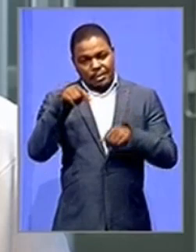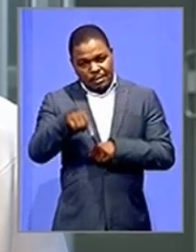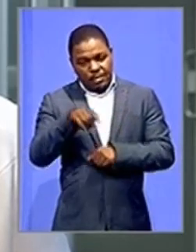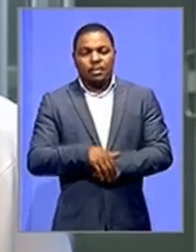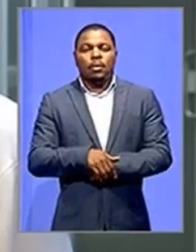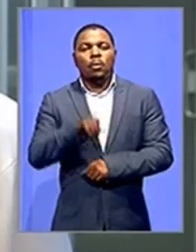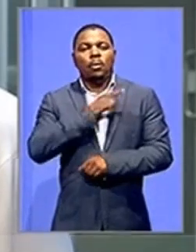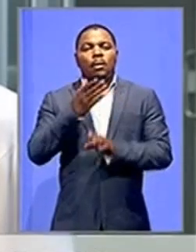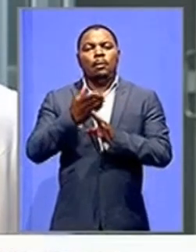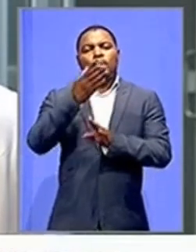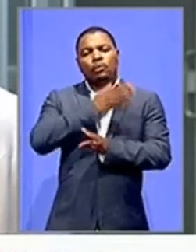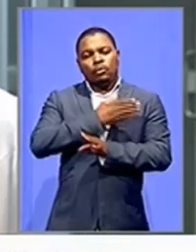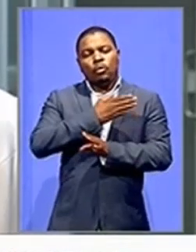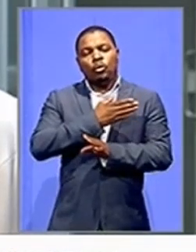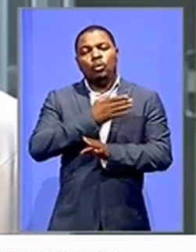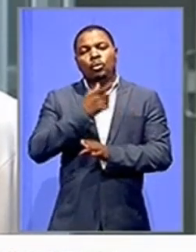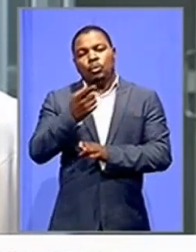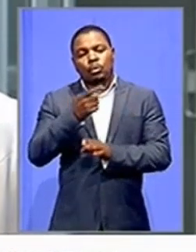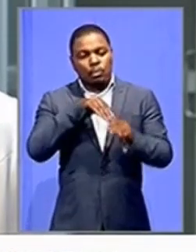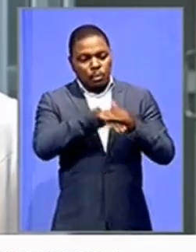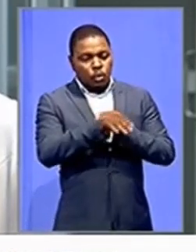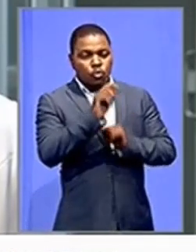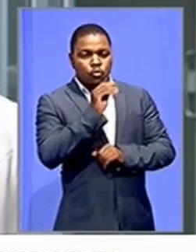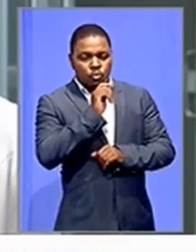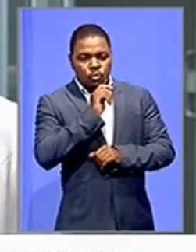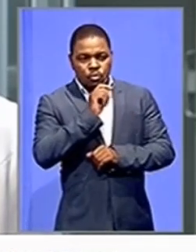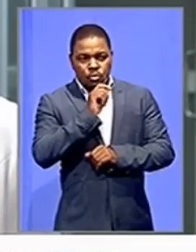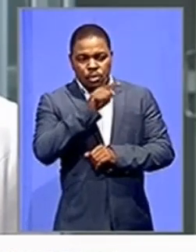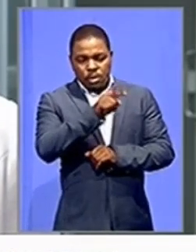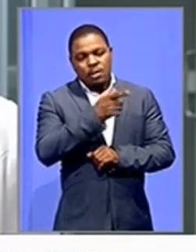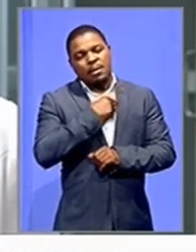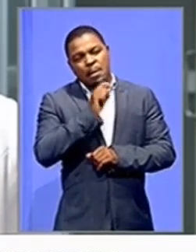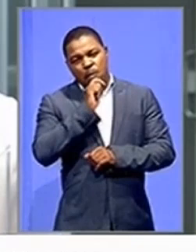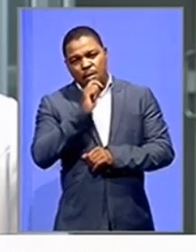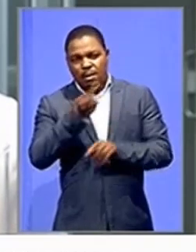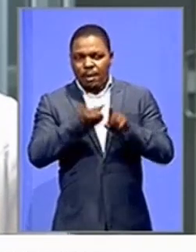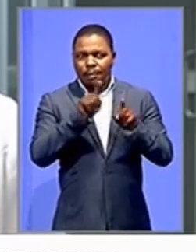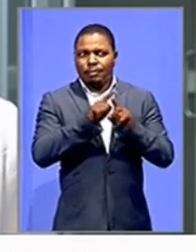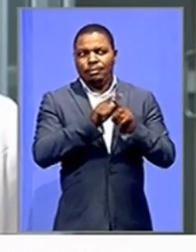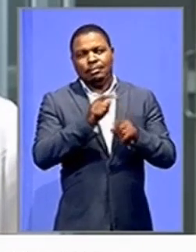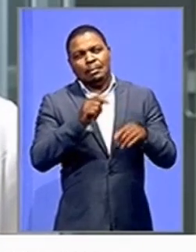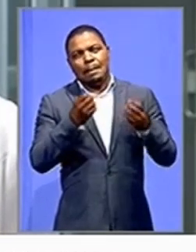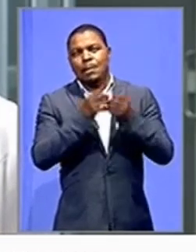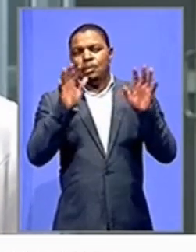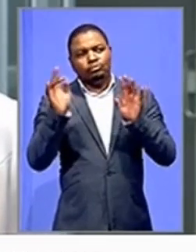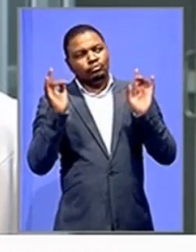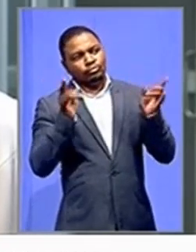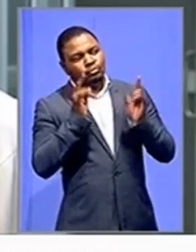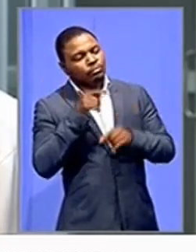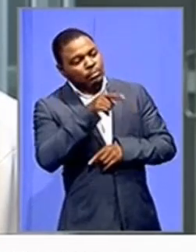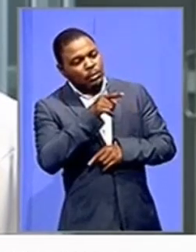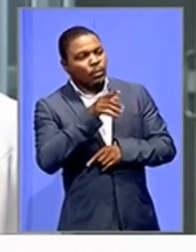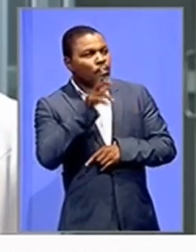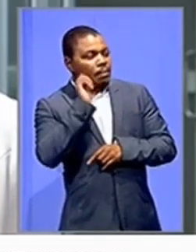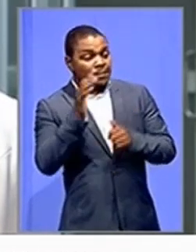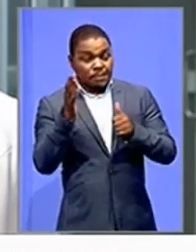hobane pele o ya hoseng mo re reng ke prime time kapa ke mo honang le bamamedi ba bangata o